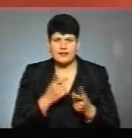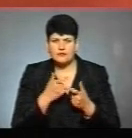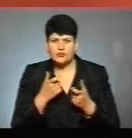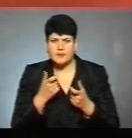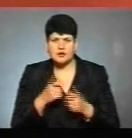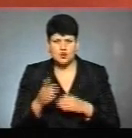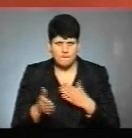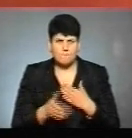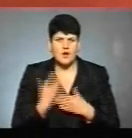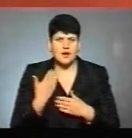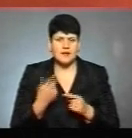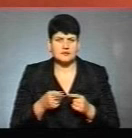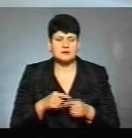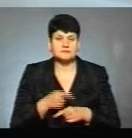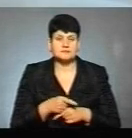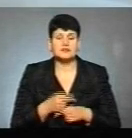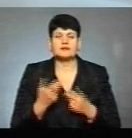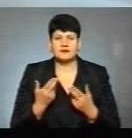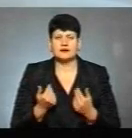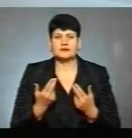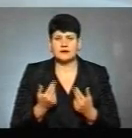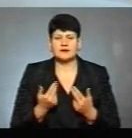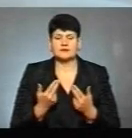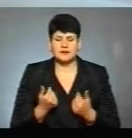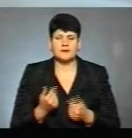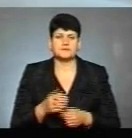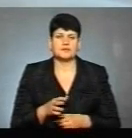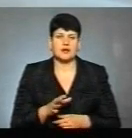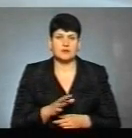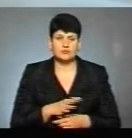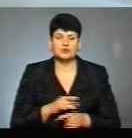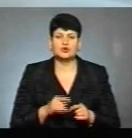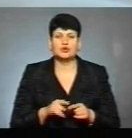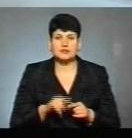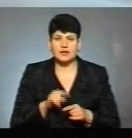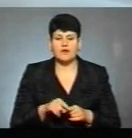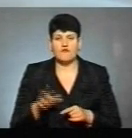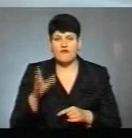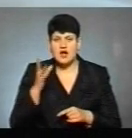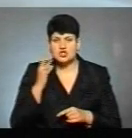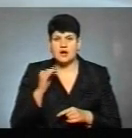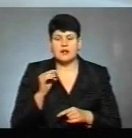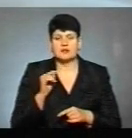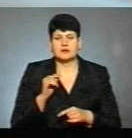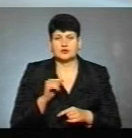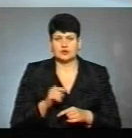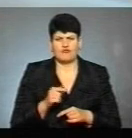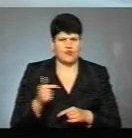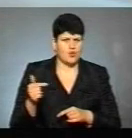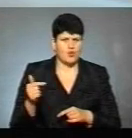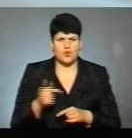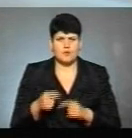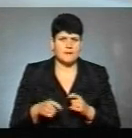аби покарати таких відважних. Так, то було, вони вважали, що це таке, ну, грубе